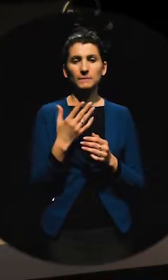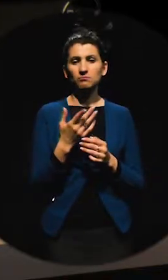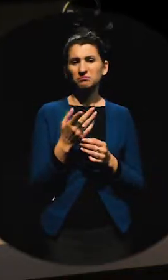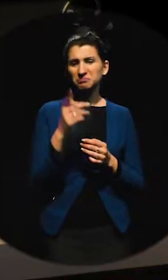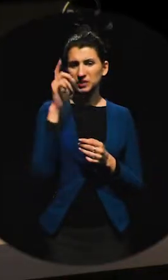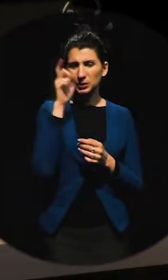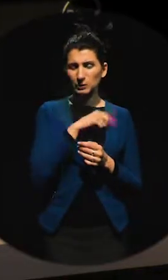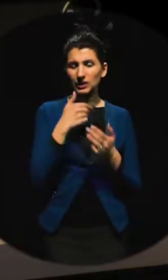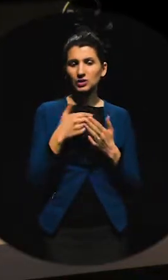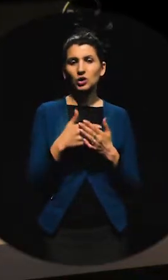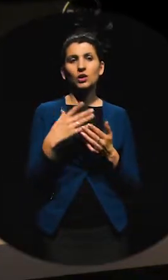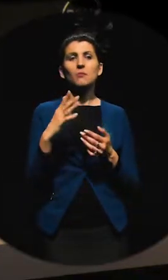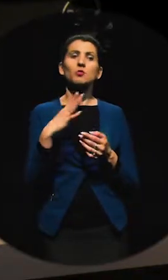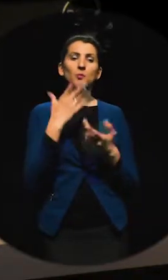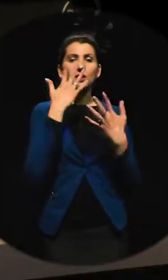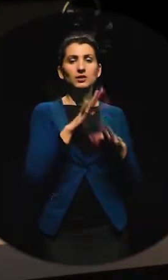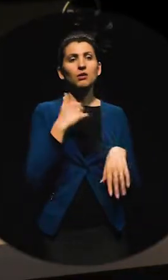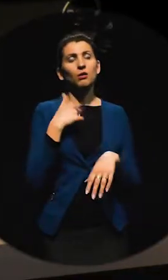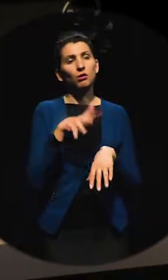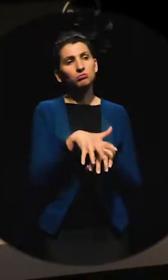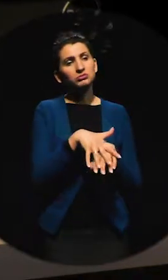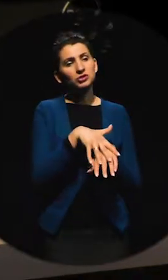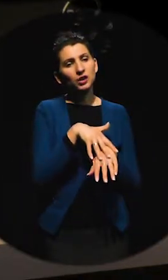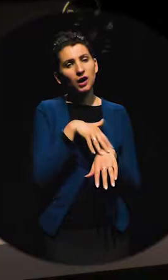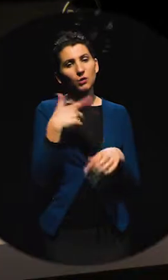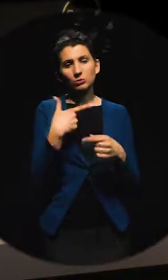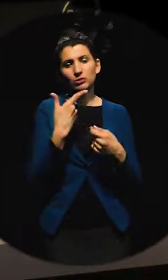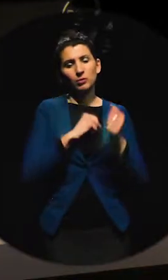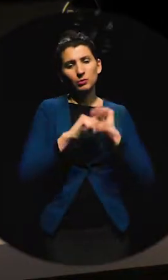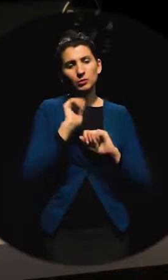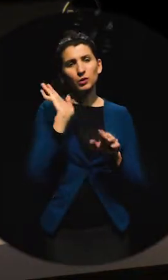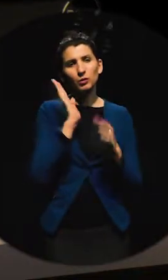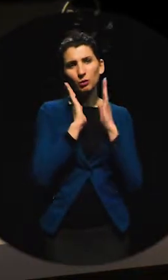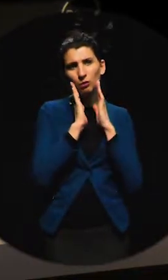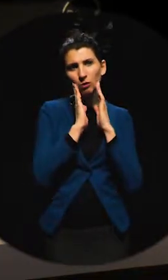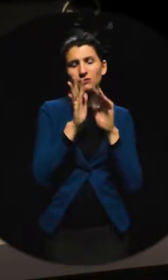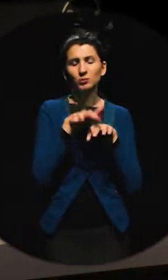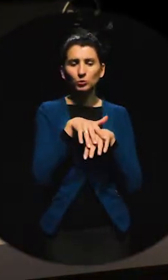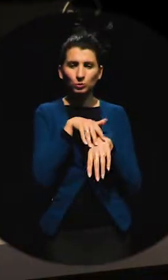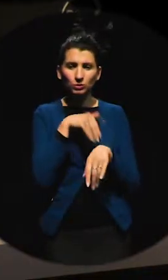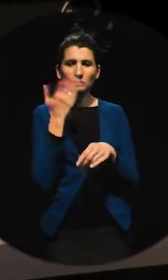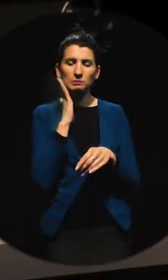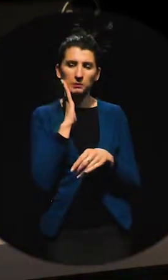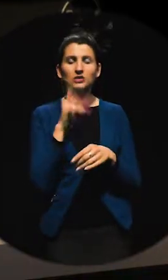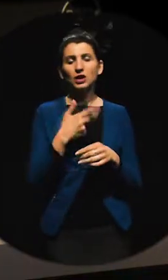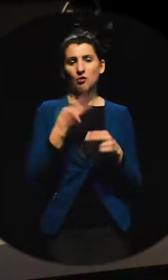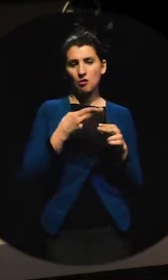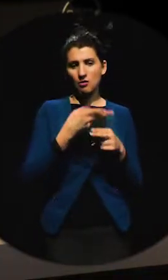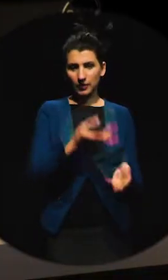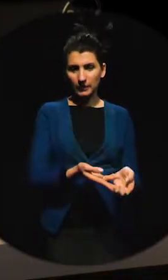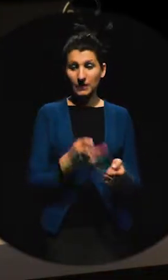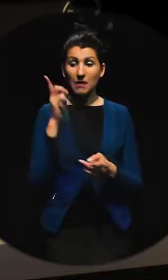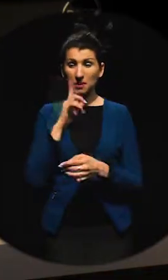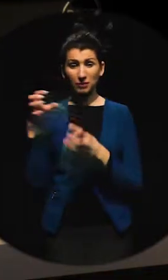sprowadzał się do tego, by wzbudzić litość. Tak, opierały się właśnie na tej kategorii litości i współczucia i tak jak sami aktywiści o